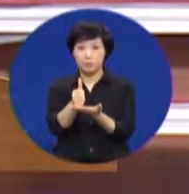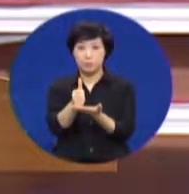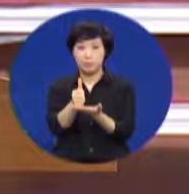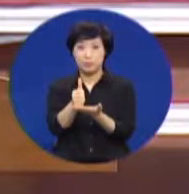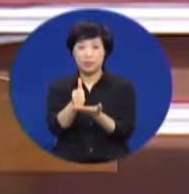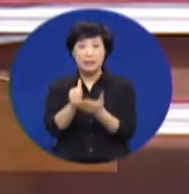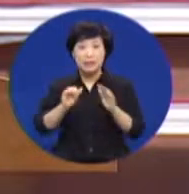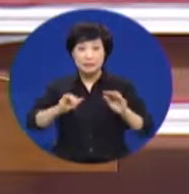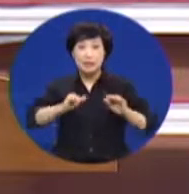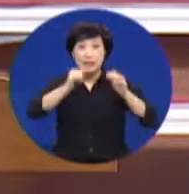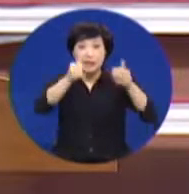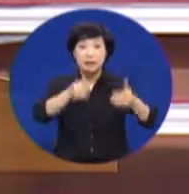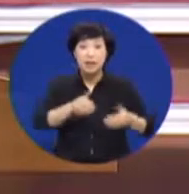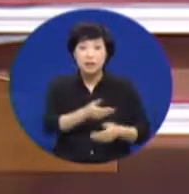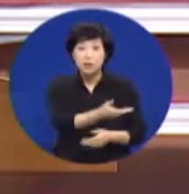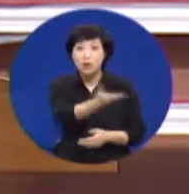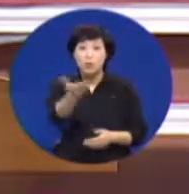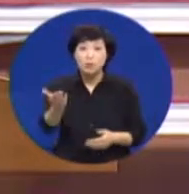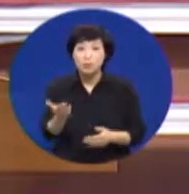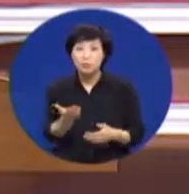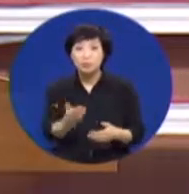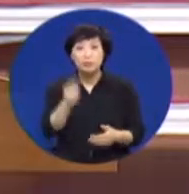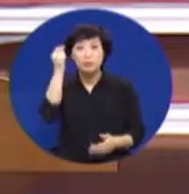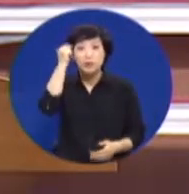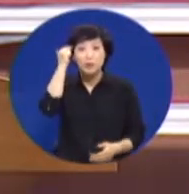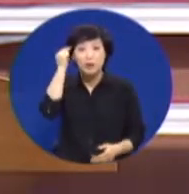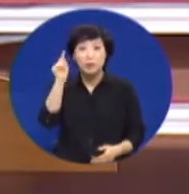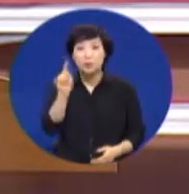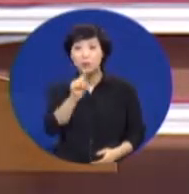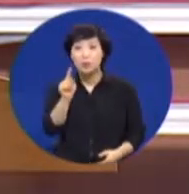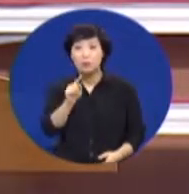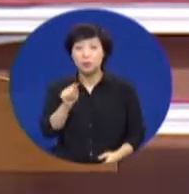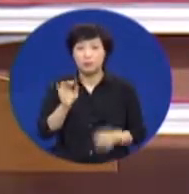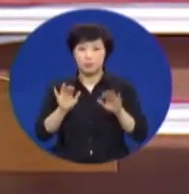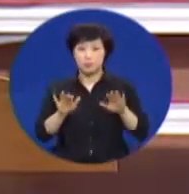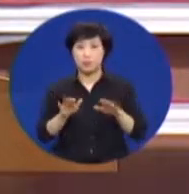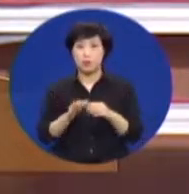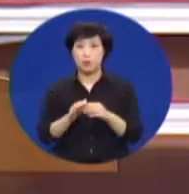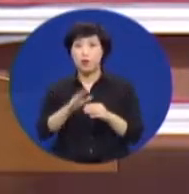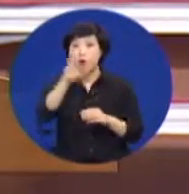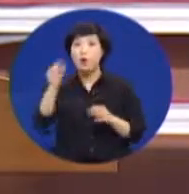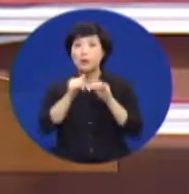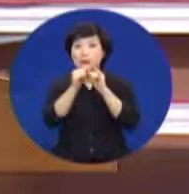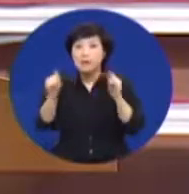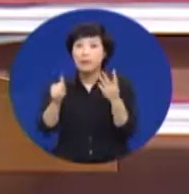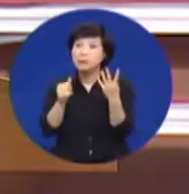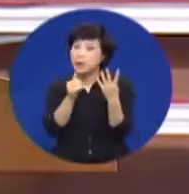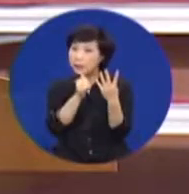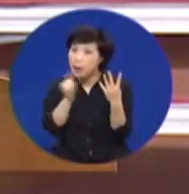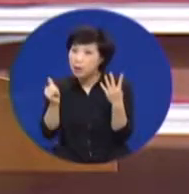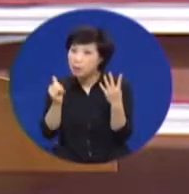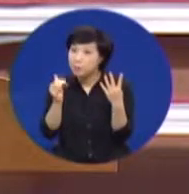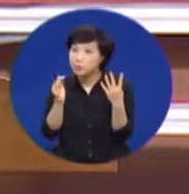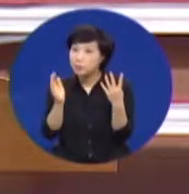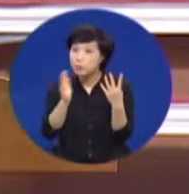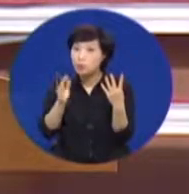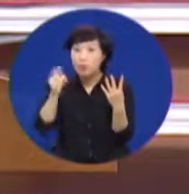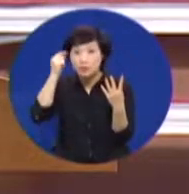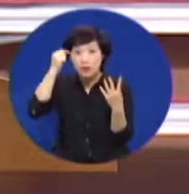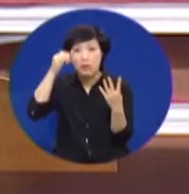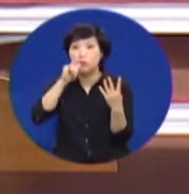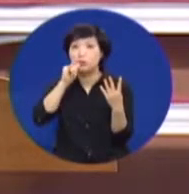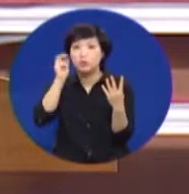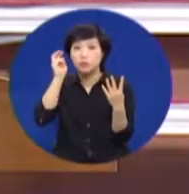이 세상에 많은 사람들은 4대 성인처럼 봐요.